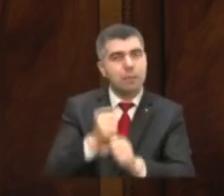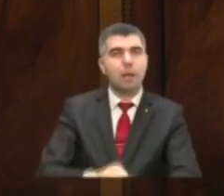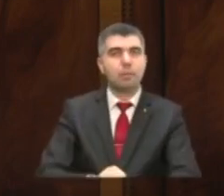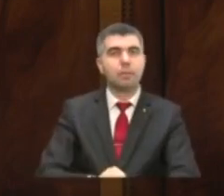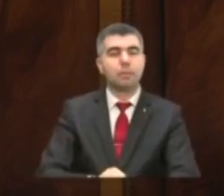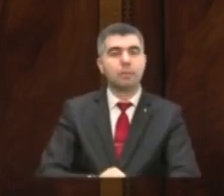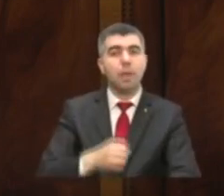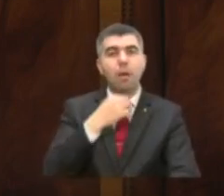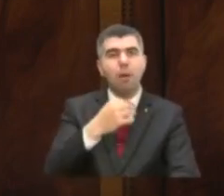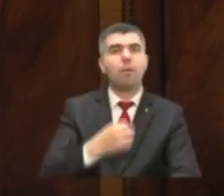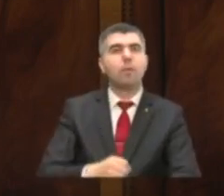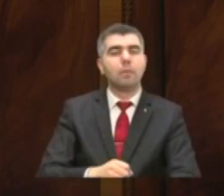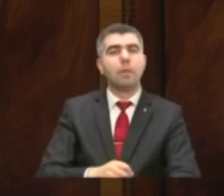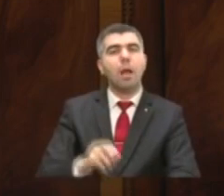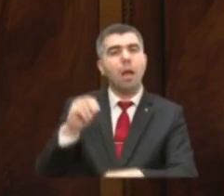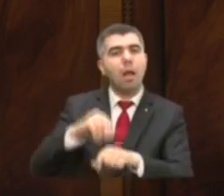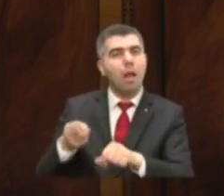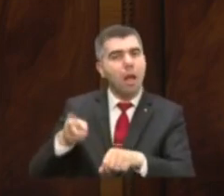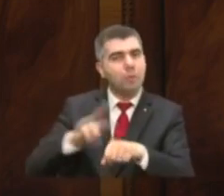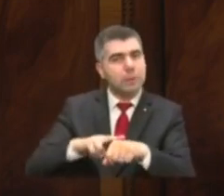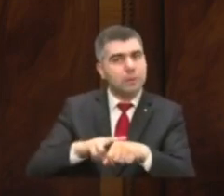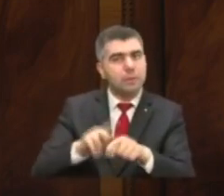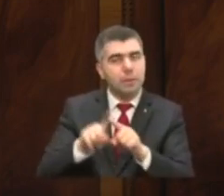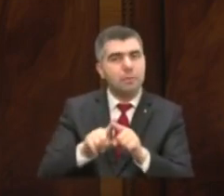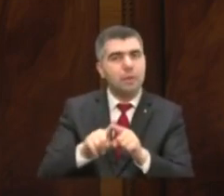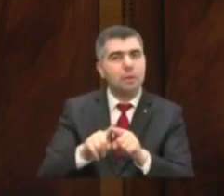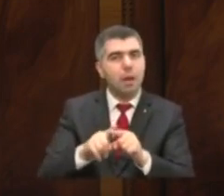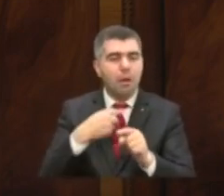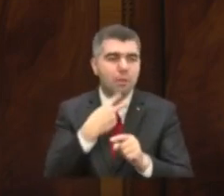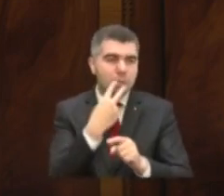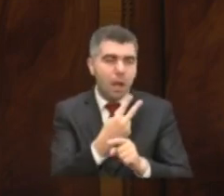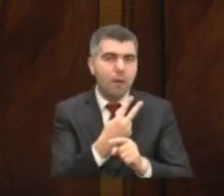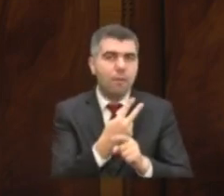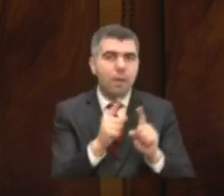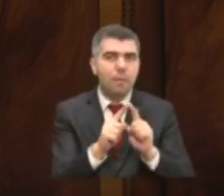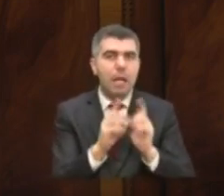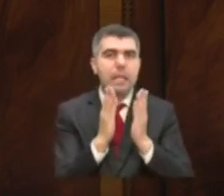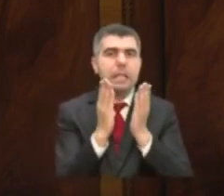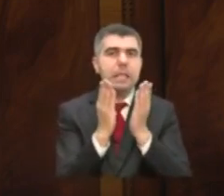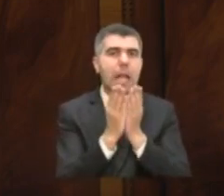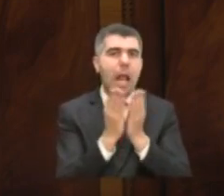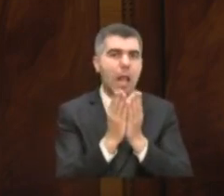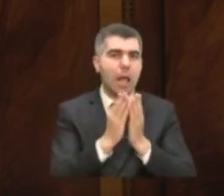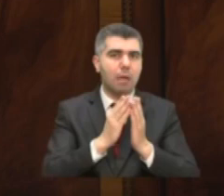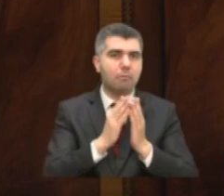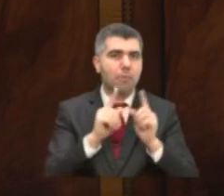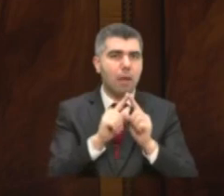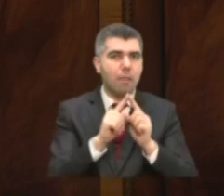لا توجد أي مؤشرات حتى الآن تدل على أن النظام التعليمي بدأ يسترد